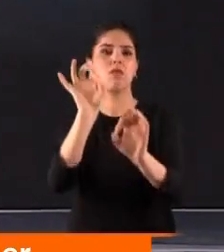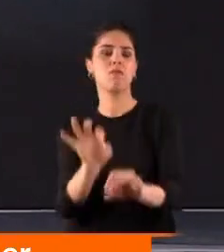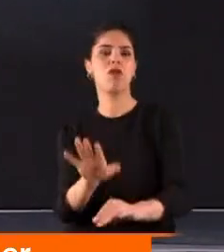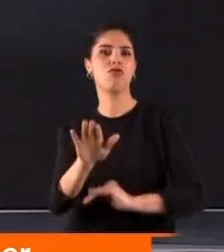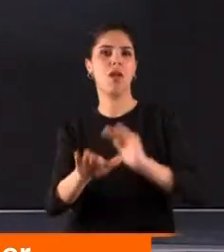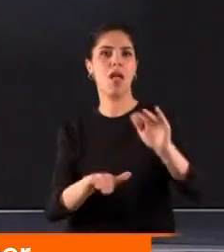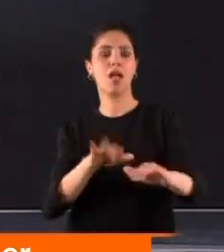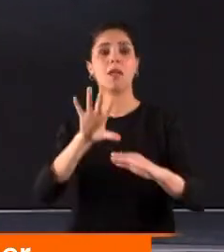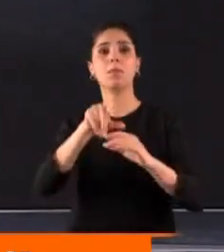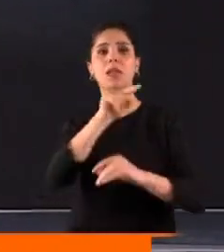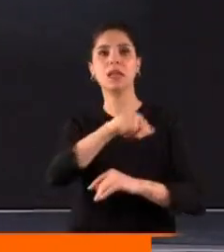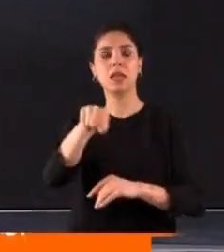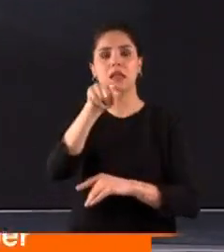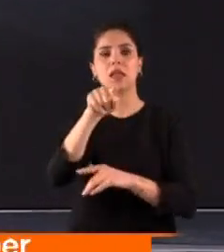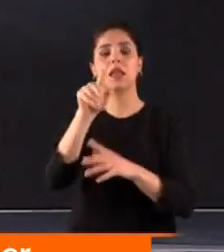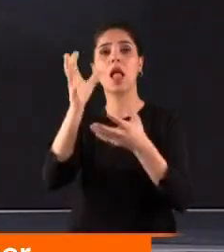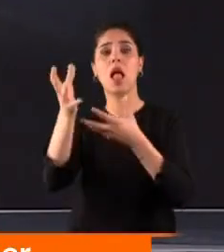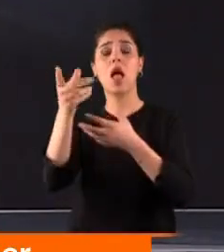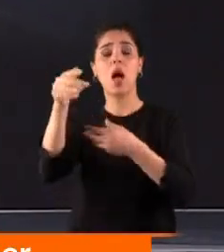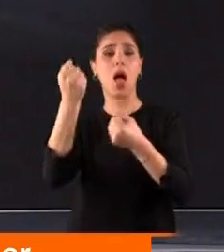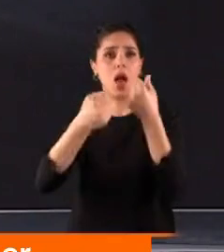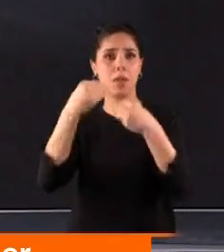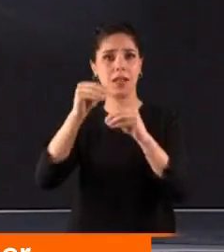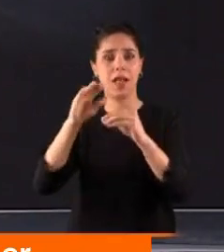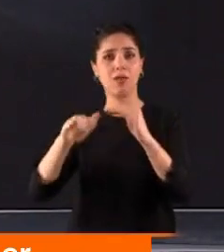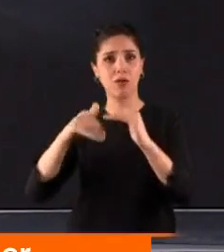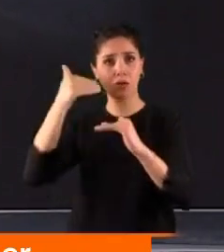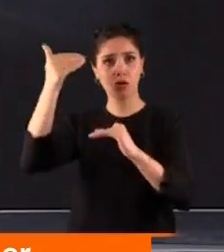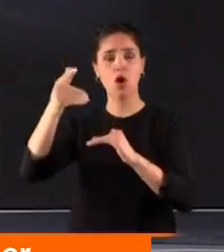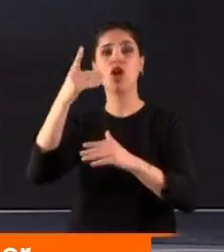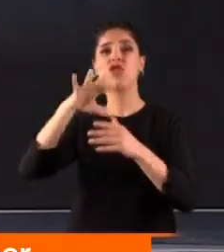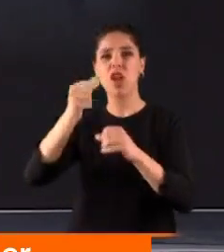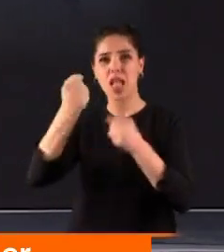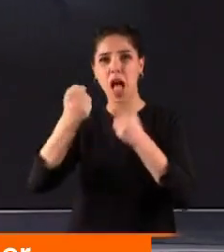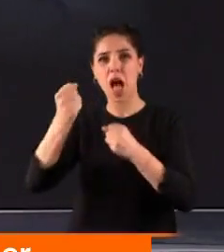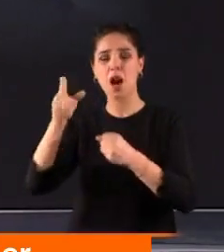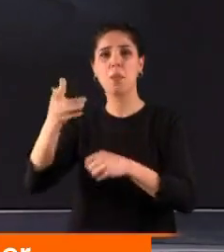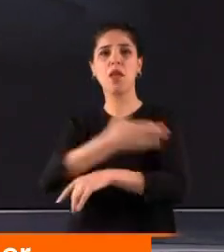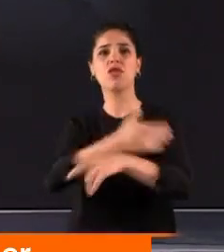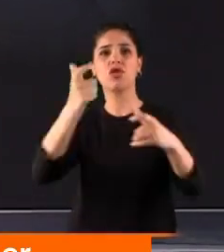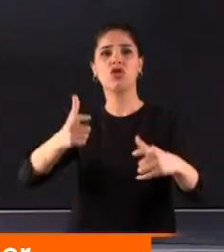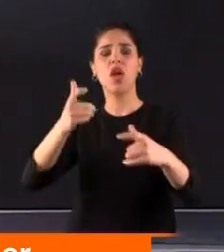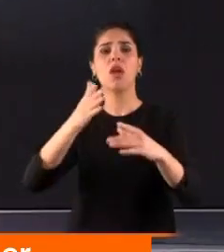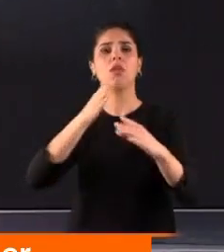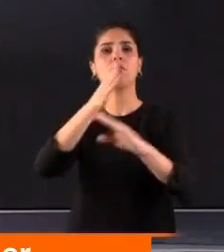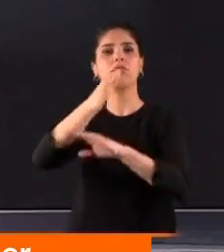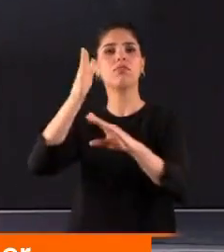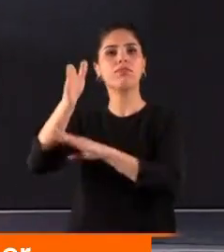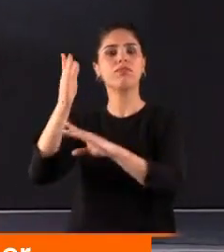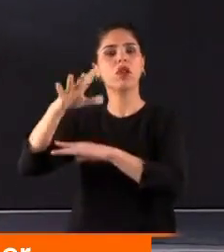başlangıcıydı. Hırsızlar galerinin ardından çaldıkları otomobillerden biriyle şehir şehir soygun turuna